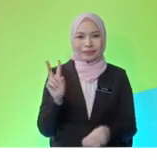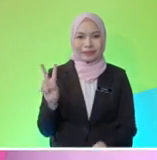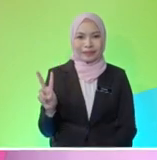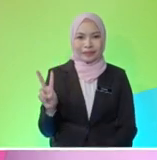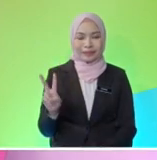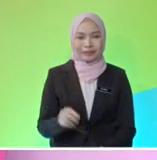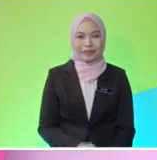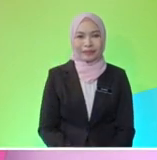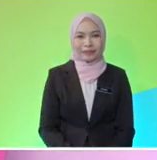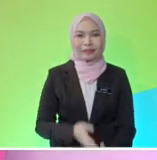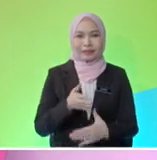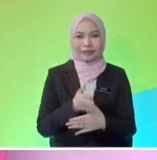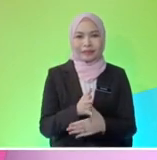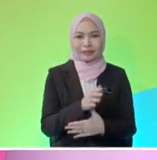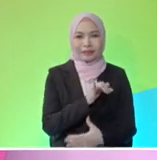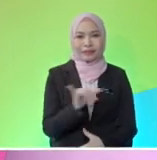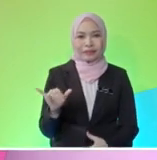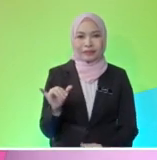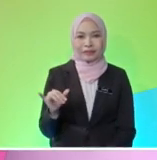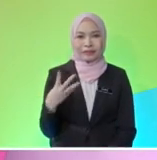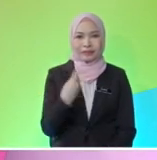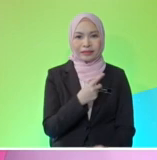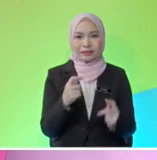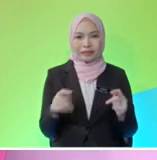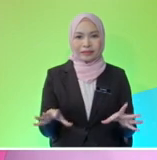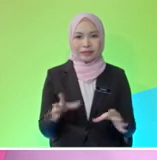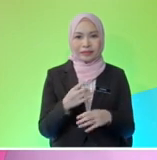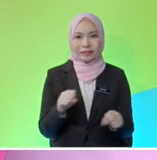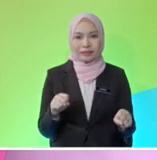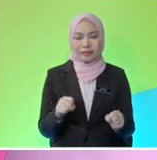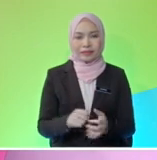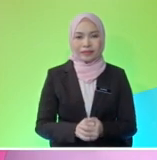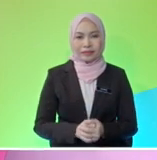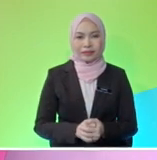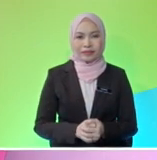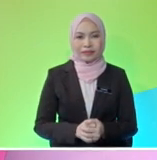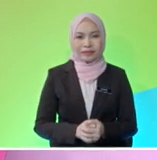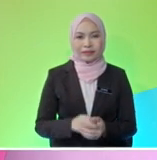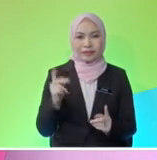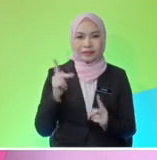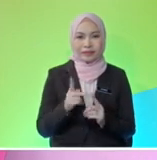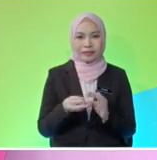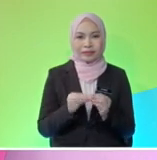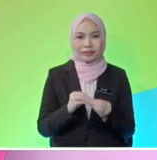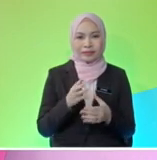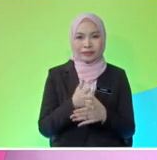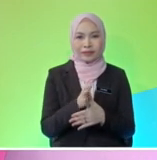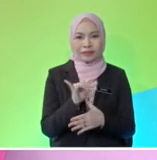Okey, nombor 2. Seterusnya kita dah siap dah nombor 1 dengan nombor 2 ni, kita bergeraklah ke nombor seterusnya. Baik.